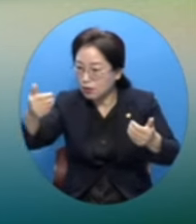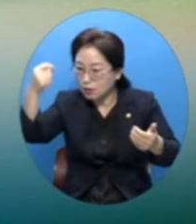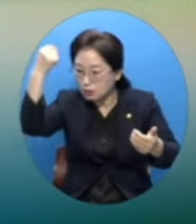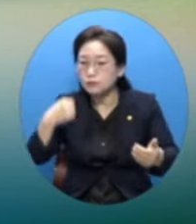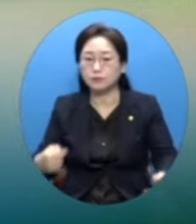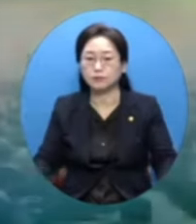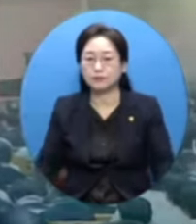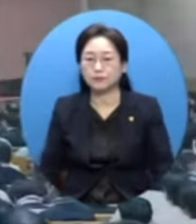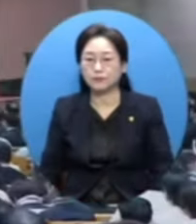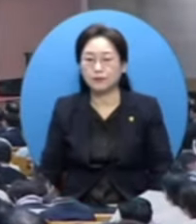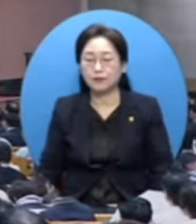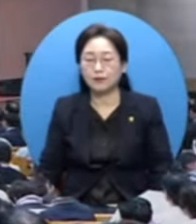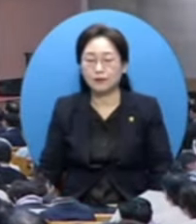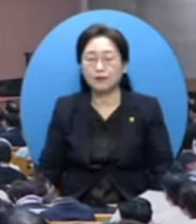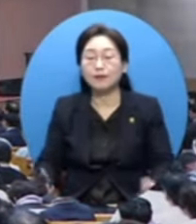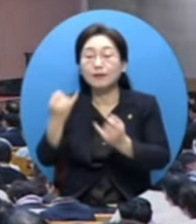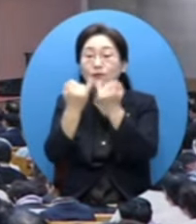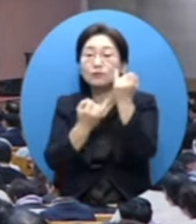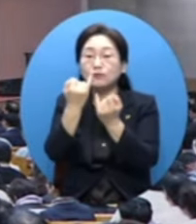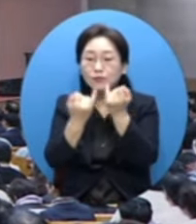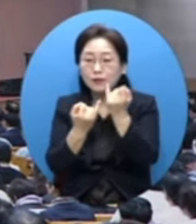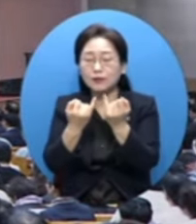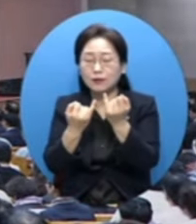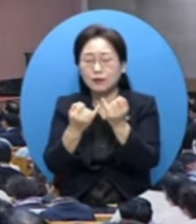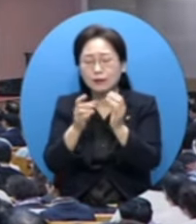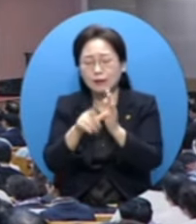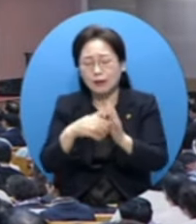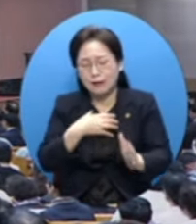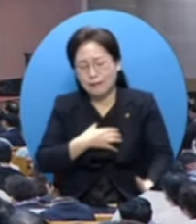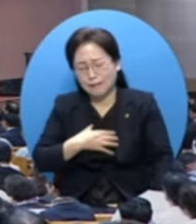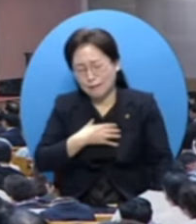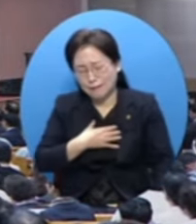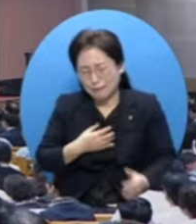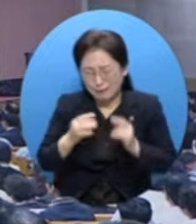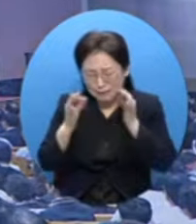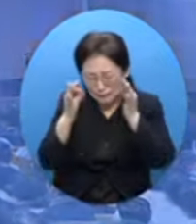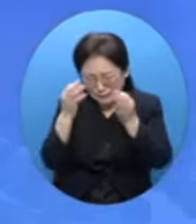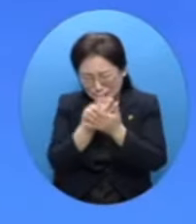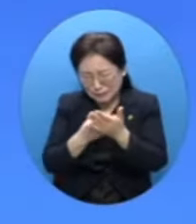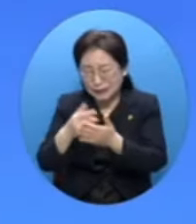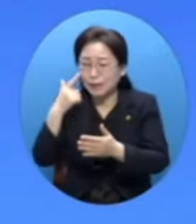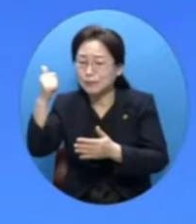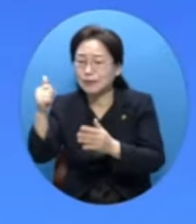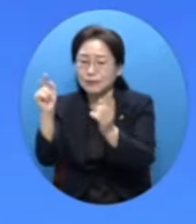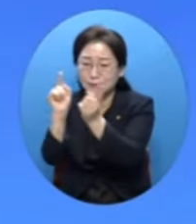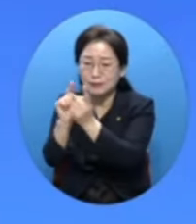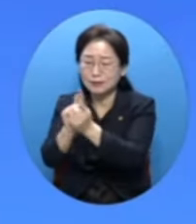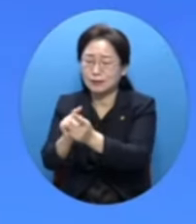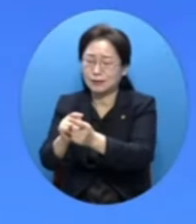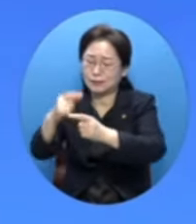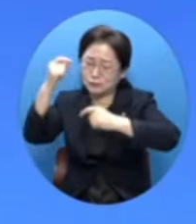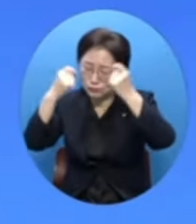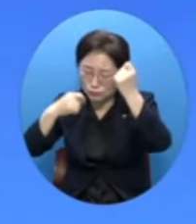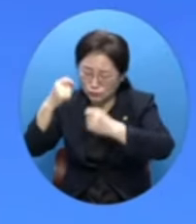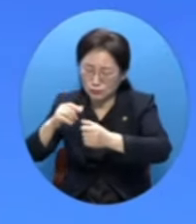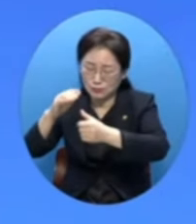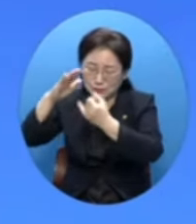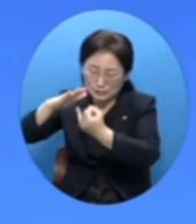그래서 동성애 할 때마다 괴로워하면서 몸부림치고 아빠를 만나서 붙잡고 울면서